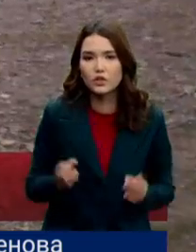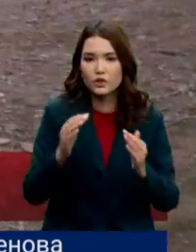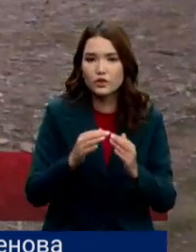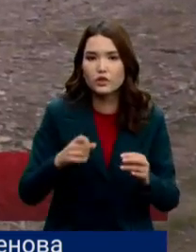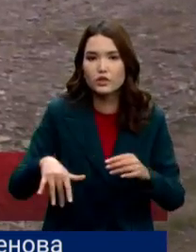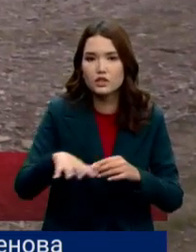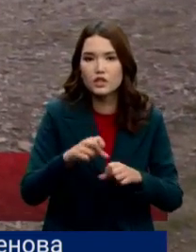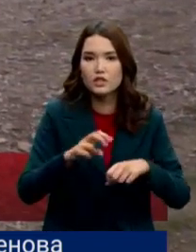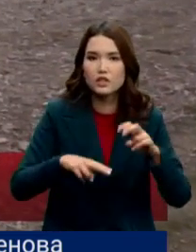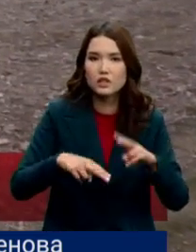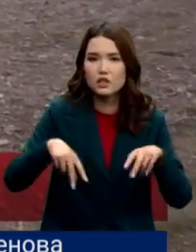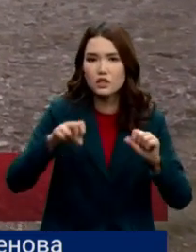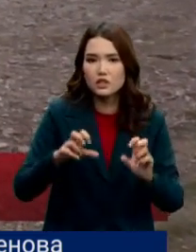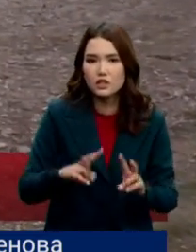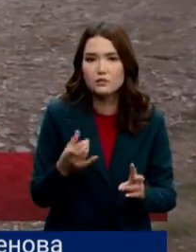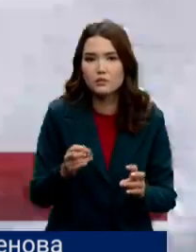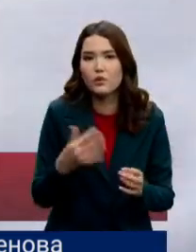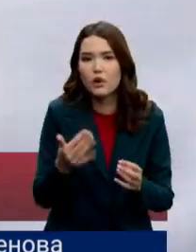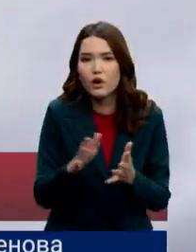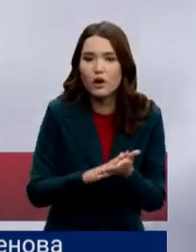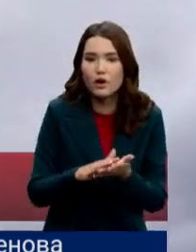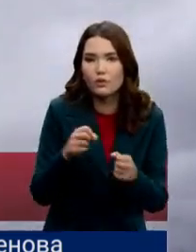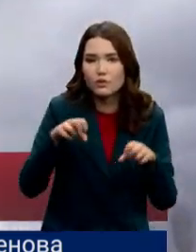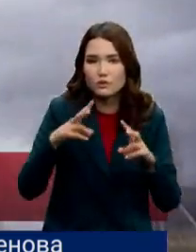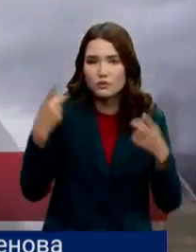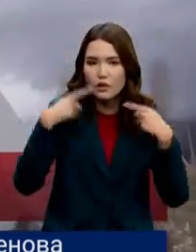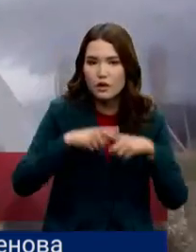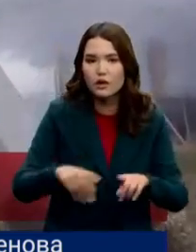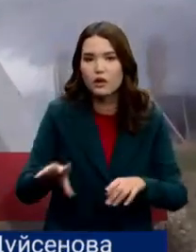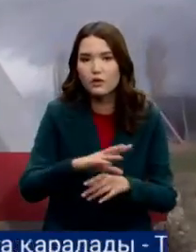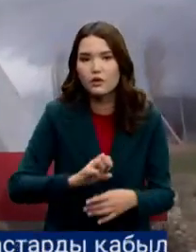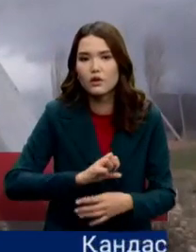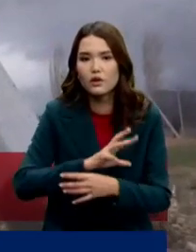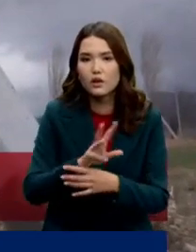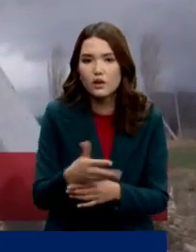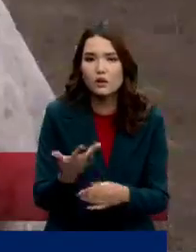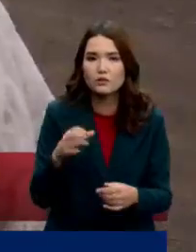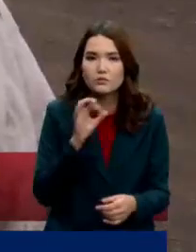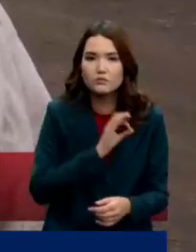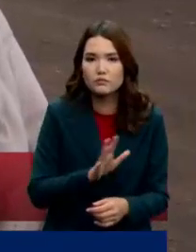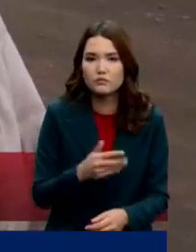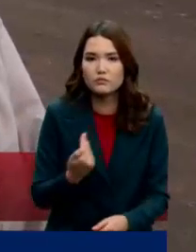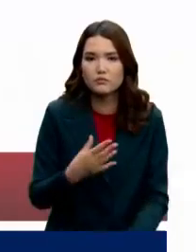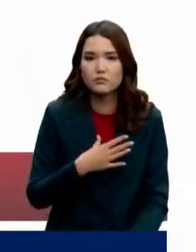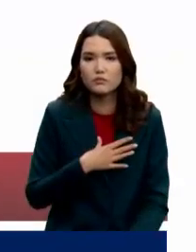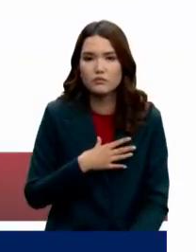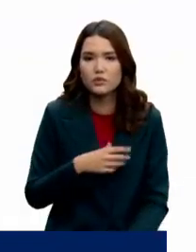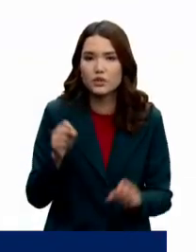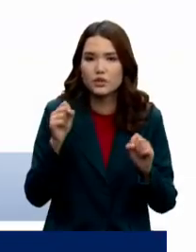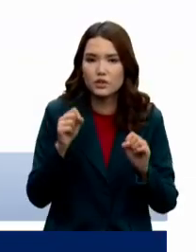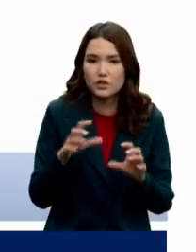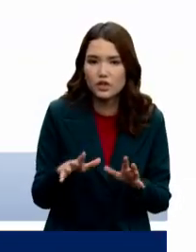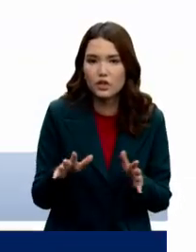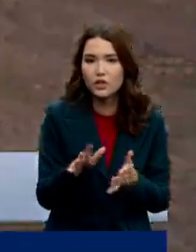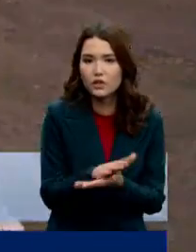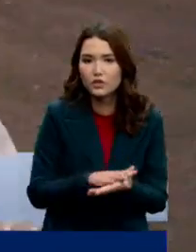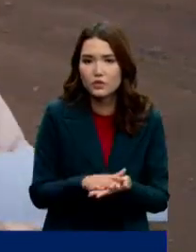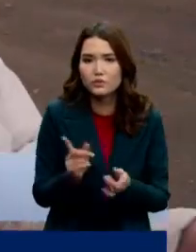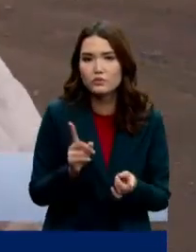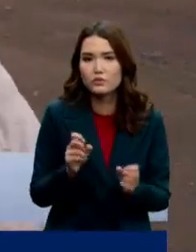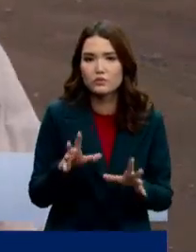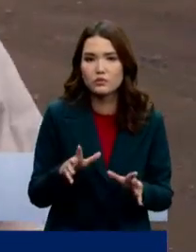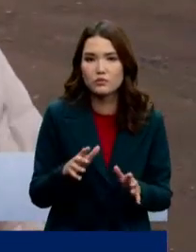бұрын жүргізілген, алайда ауданда күзет жоқ. Ал Ұрымтал тұста ұрықшылар ұтымды пайдаланған. Жарық боп тұрған, кезіс нелер жанын тұрған